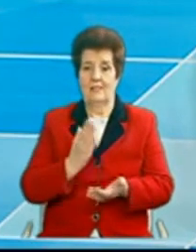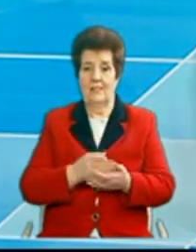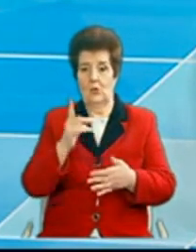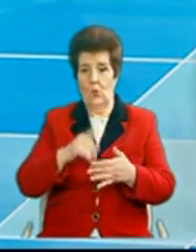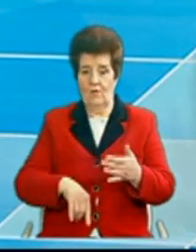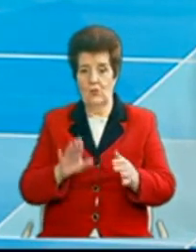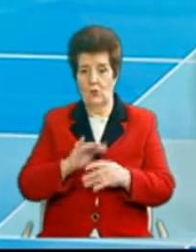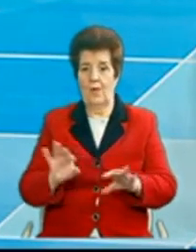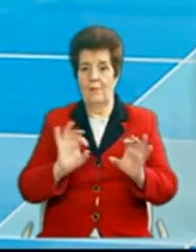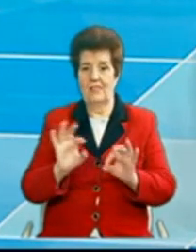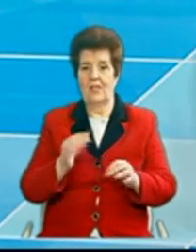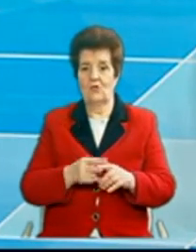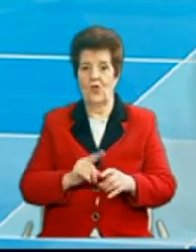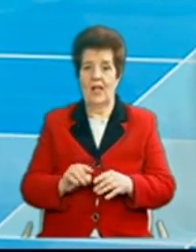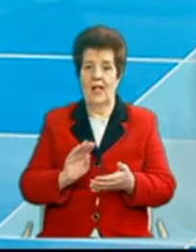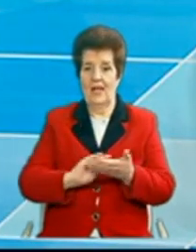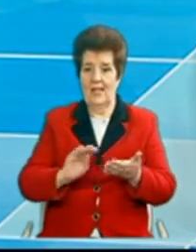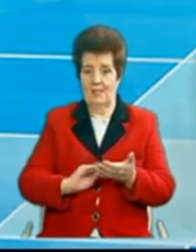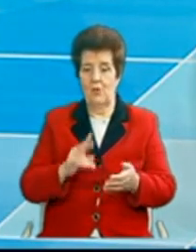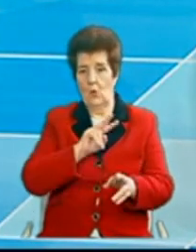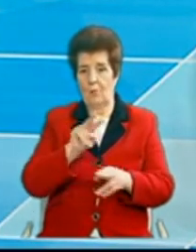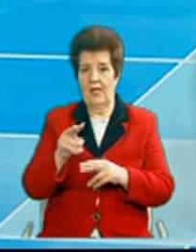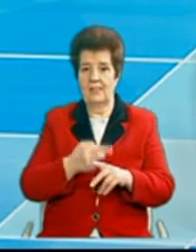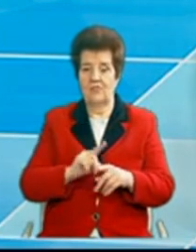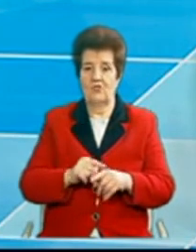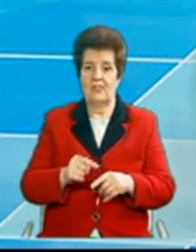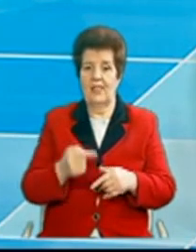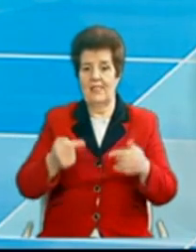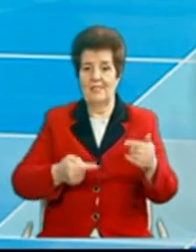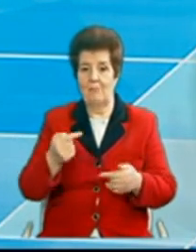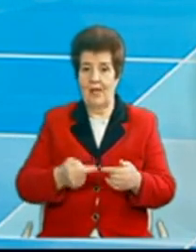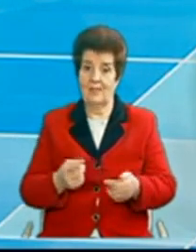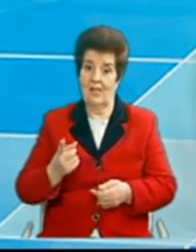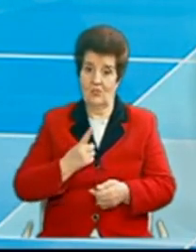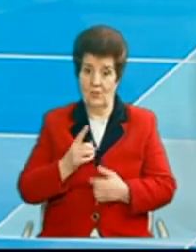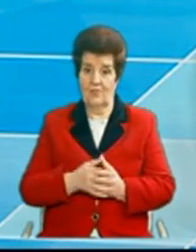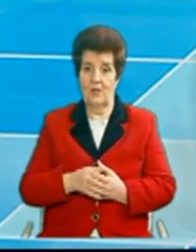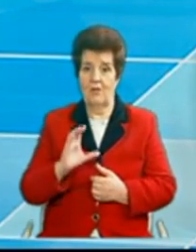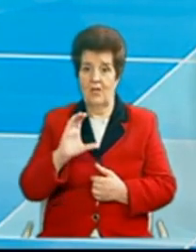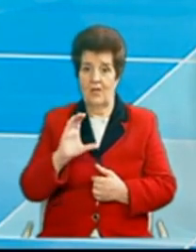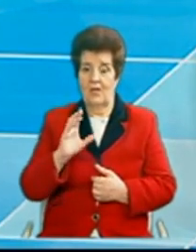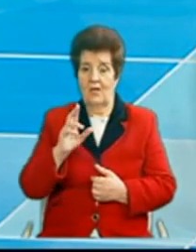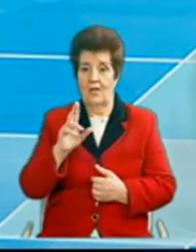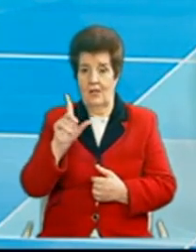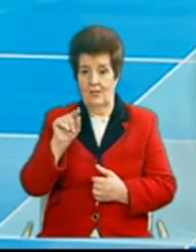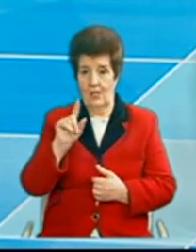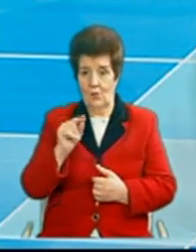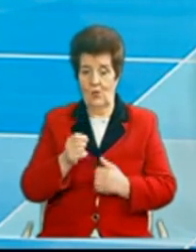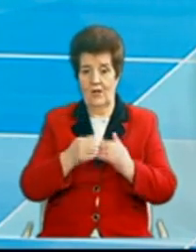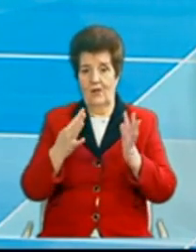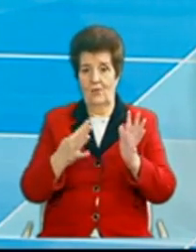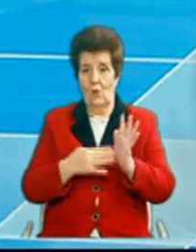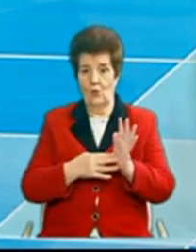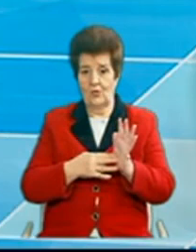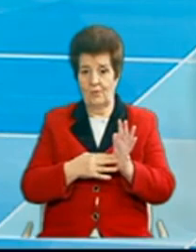după mesajele pe care le trimiteți că urmăriți aceste dezbateri. Vă așteptăm și de luni încolo, la ora